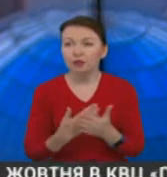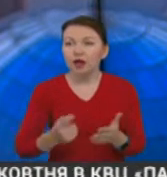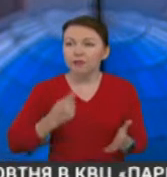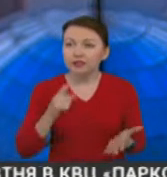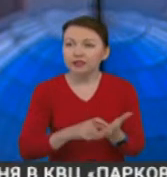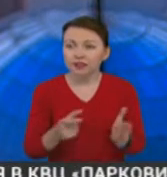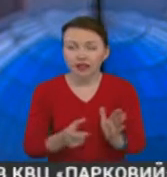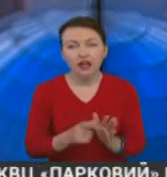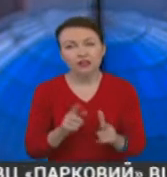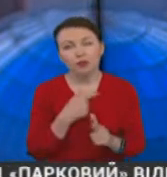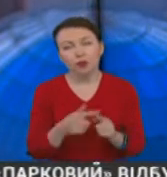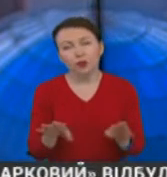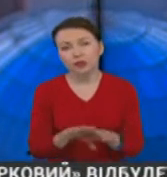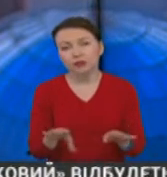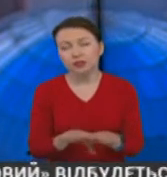майстер-клас або